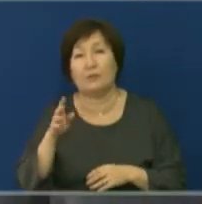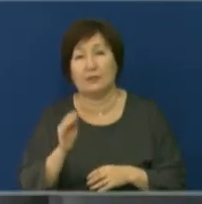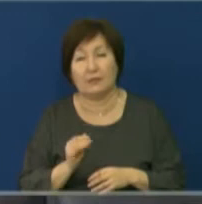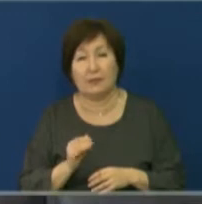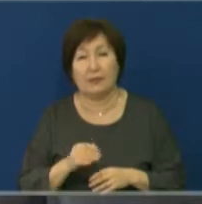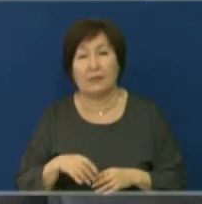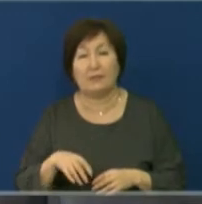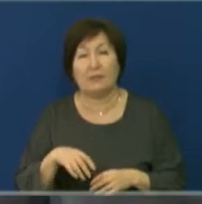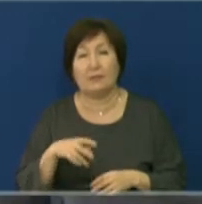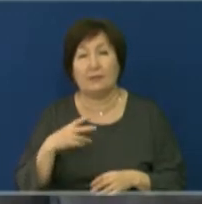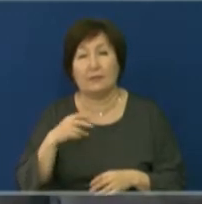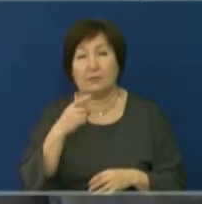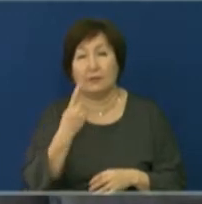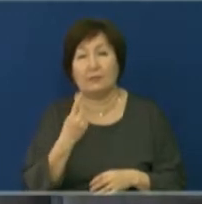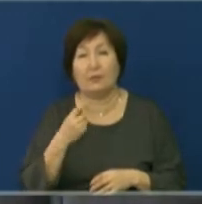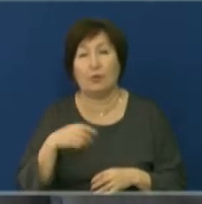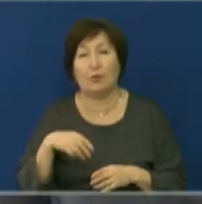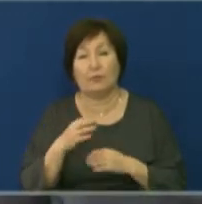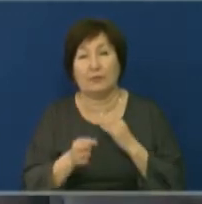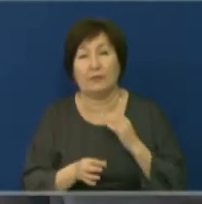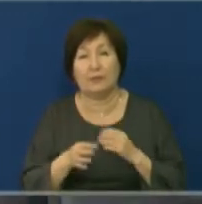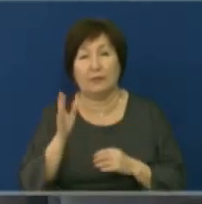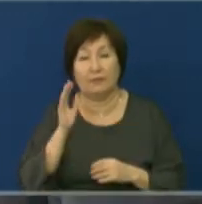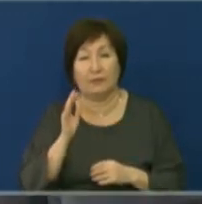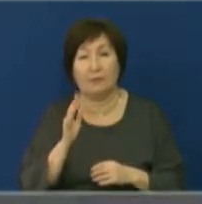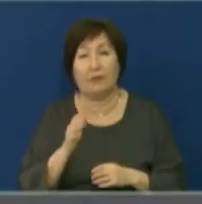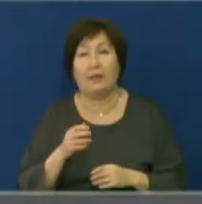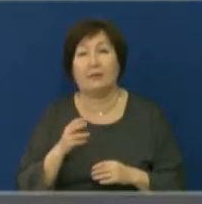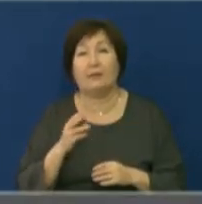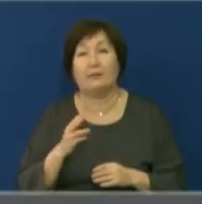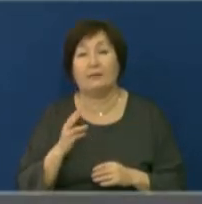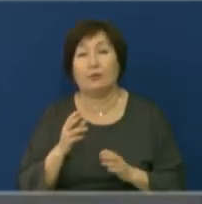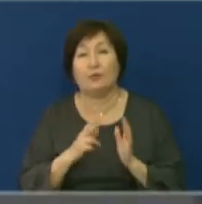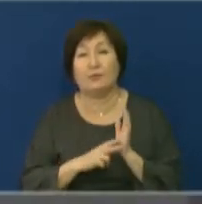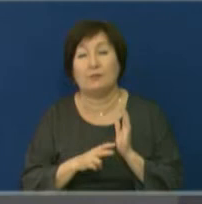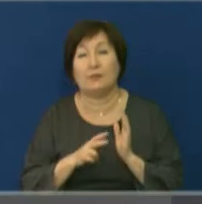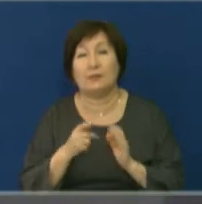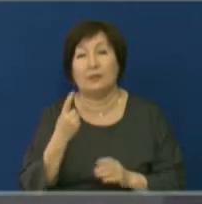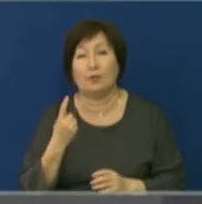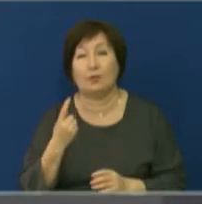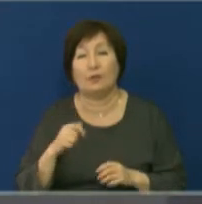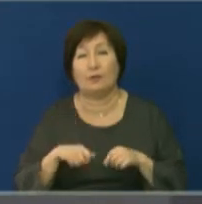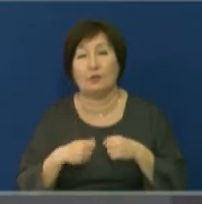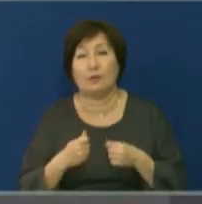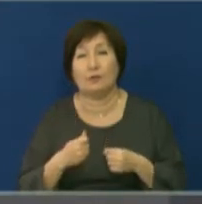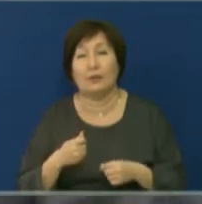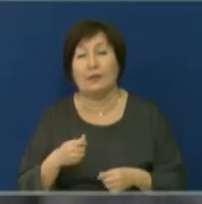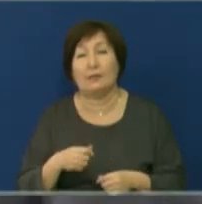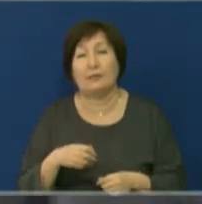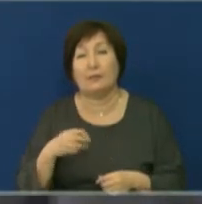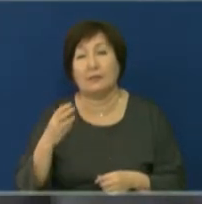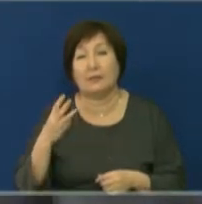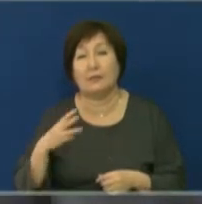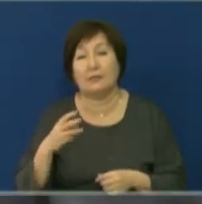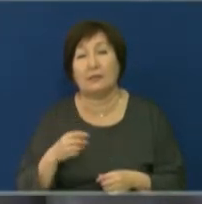года выявлено 93 преступления, из них 81 коррупционное. Особо тяжких и тяжких